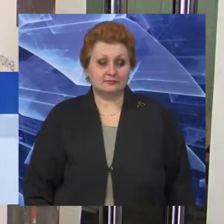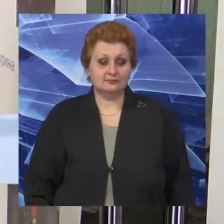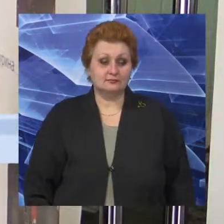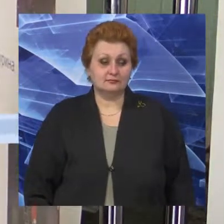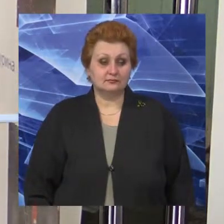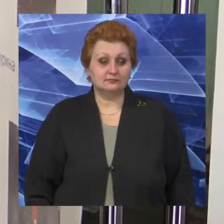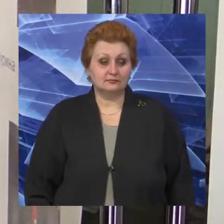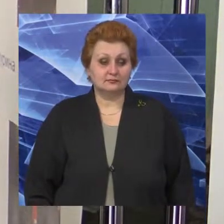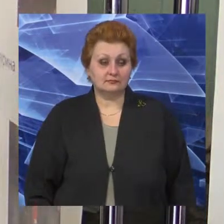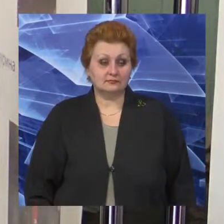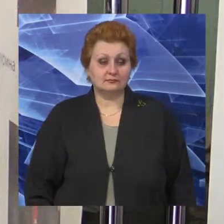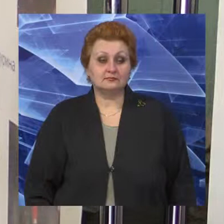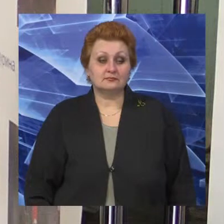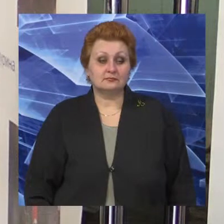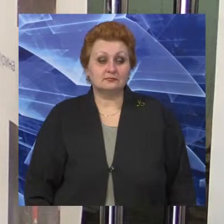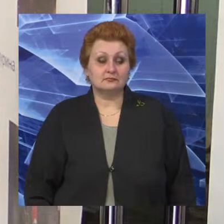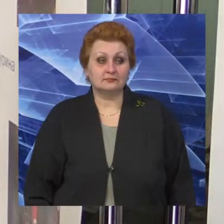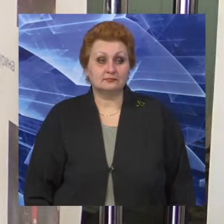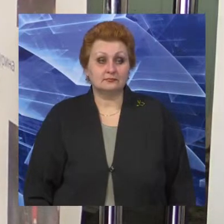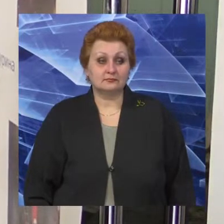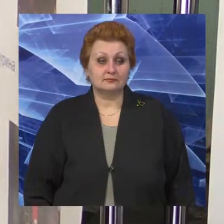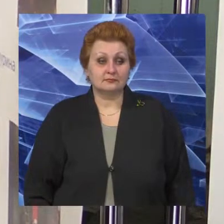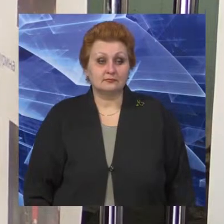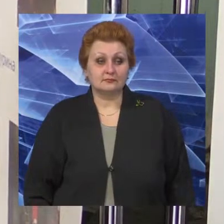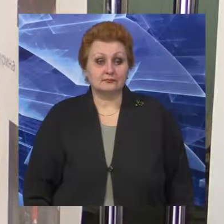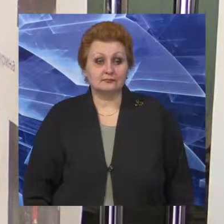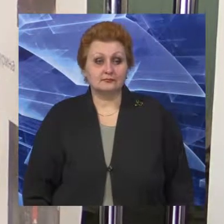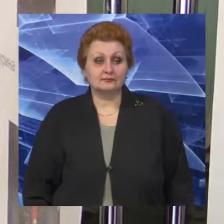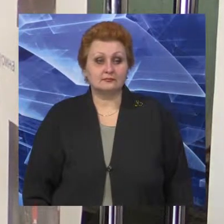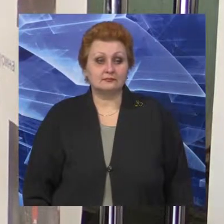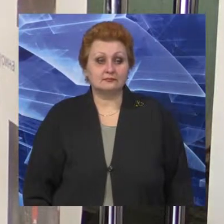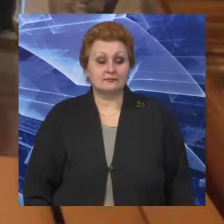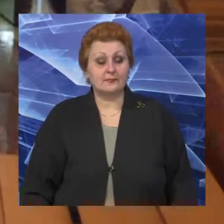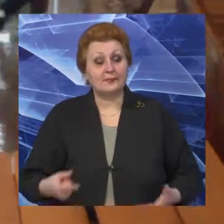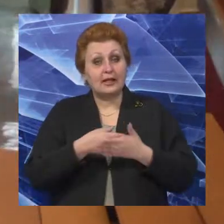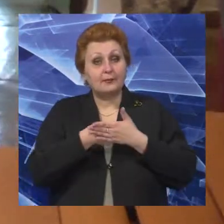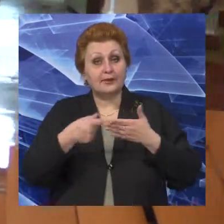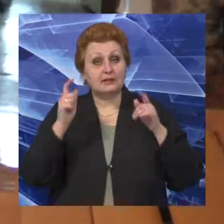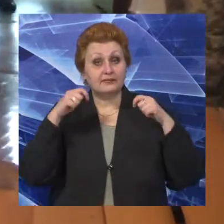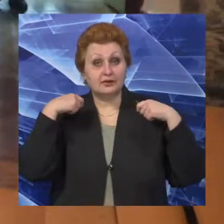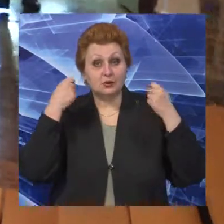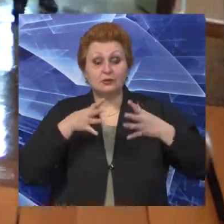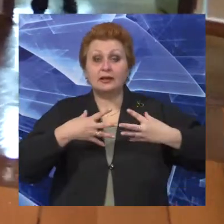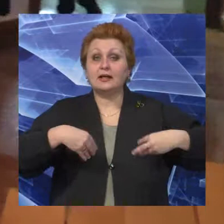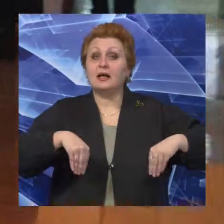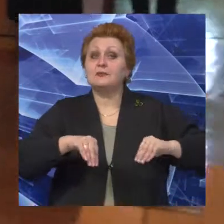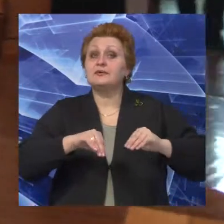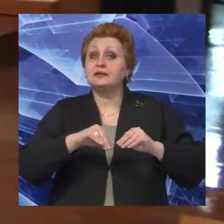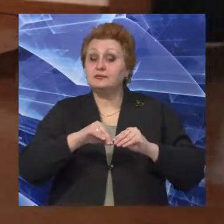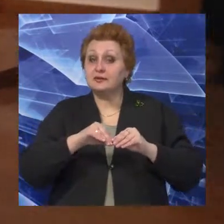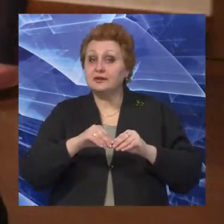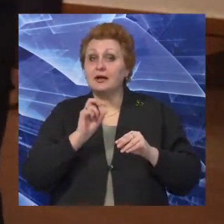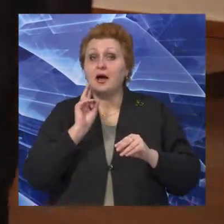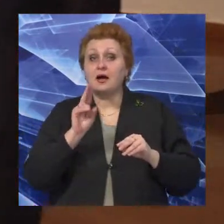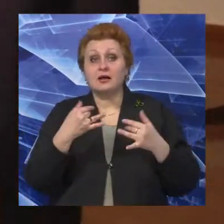Не хватает времени на все. Отпущено нам очень мало. Празднование юбилея объединило под своими